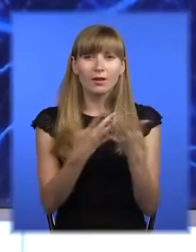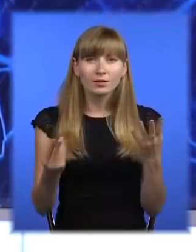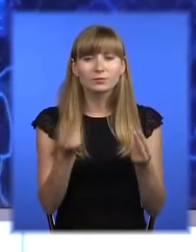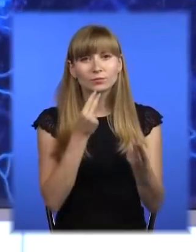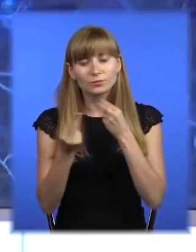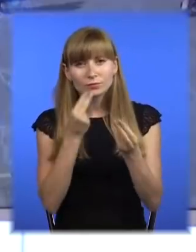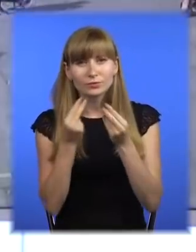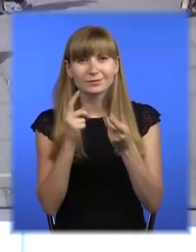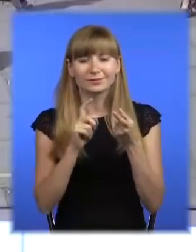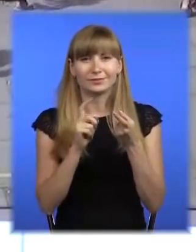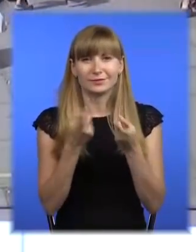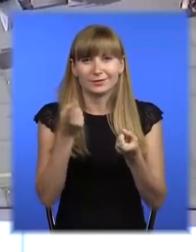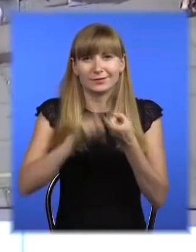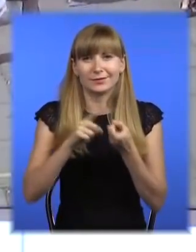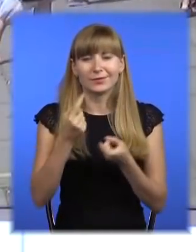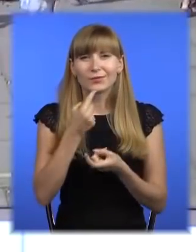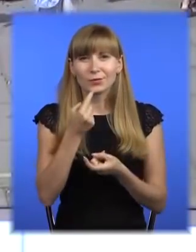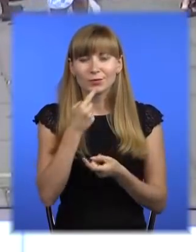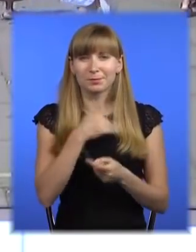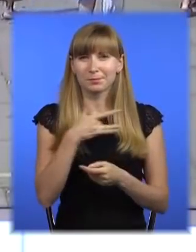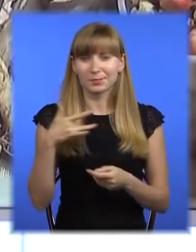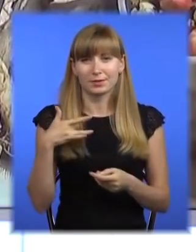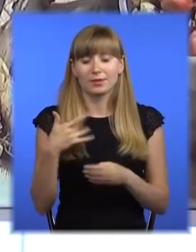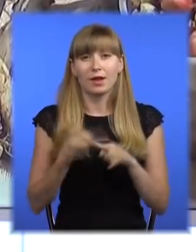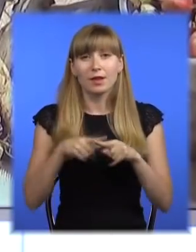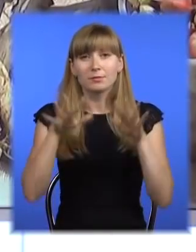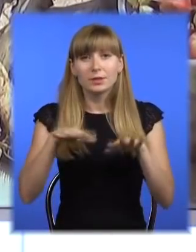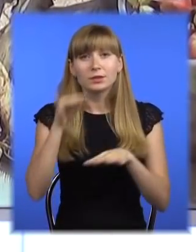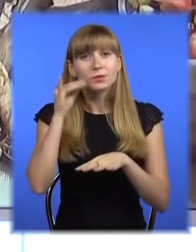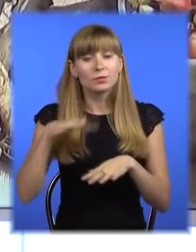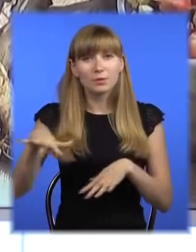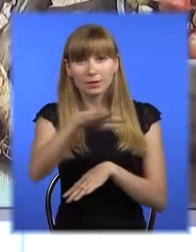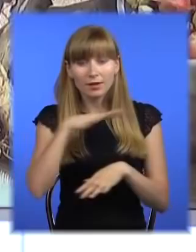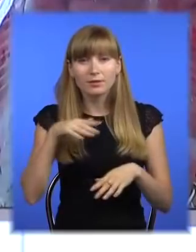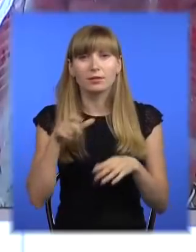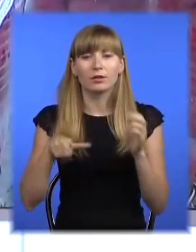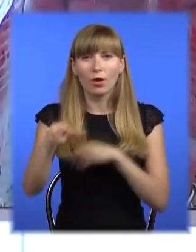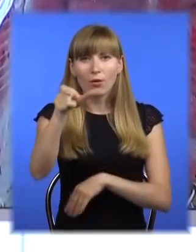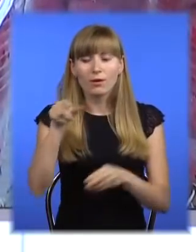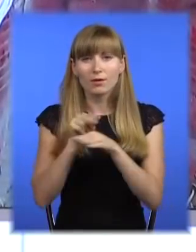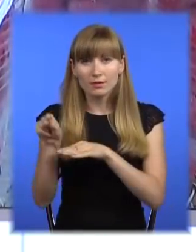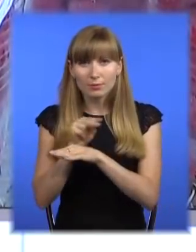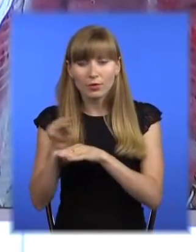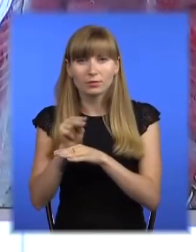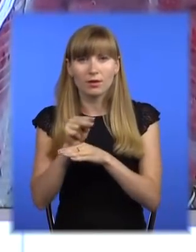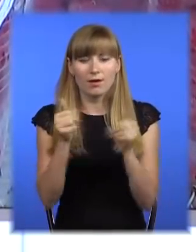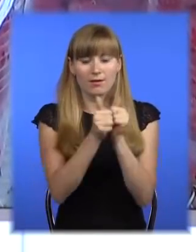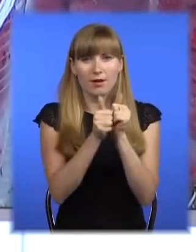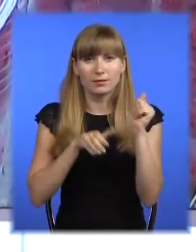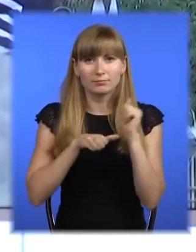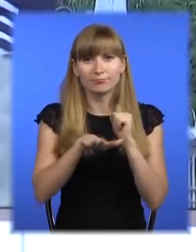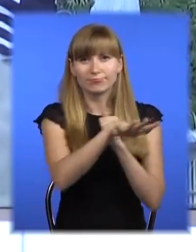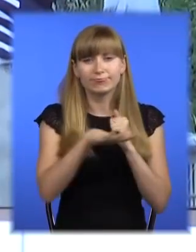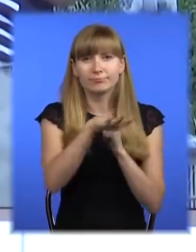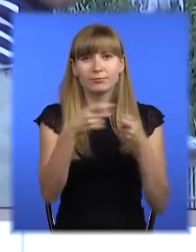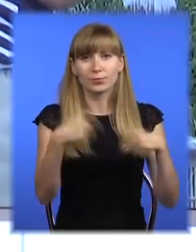Овочі та фрукти з присмаком пилу. Біля дороги, де ремонтують на ювілейному, процвітає стихійна торгівля. На наполегливі